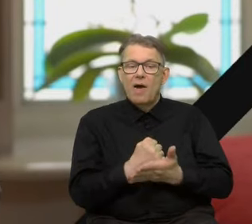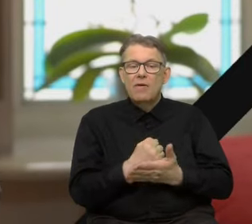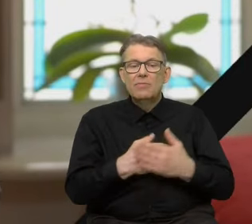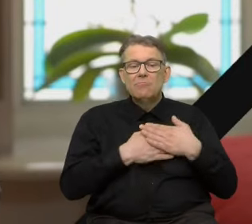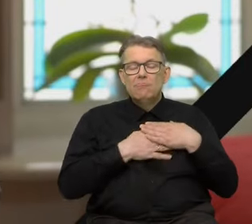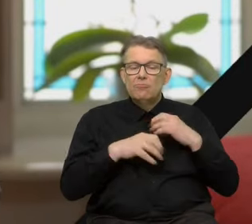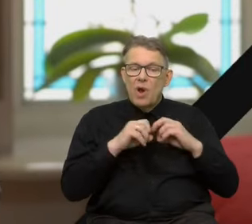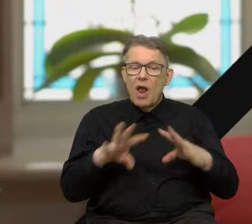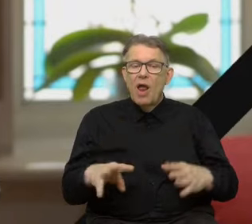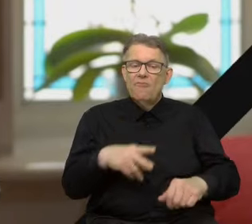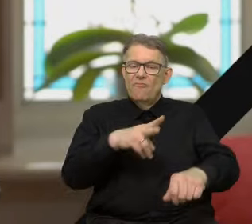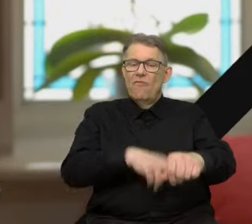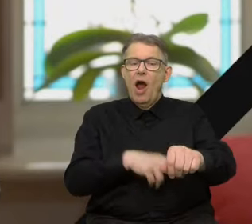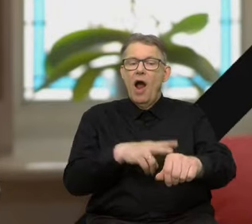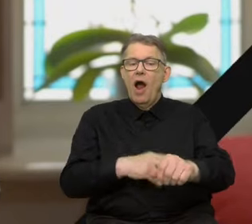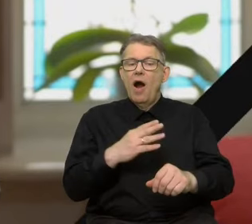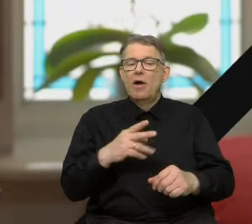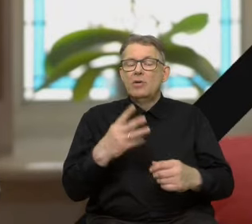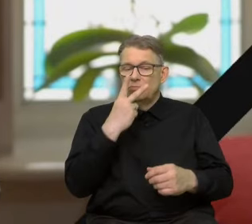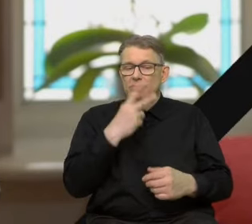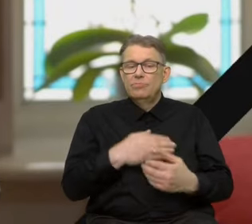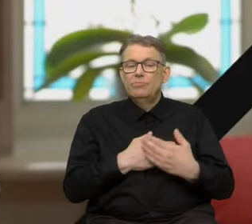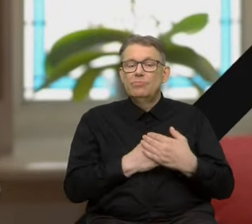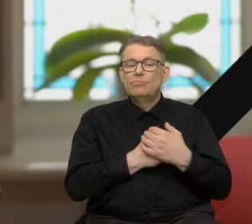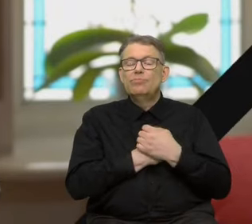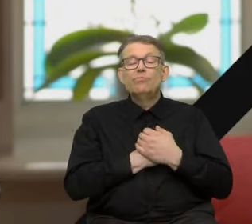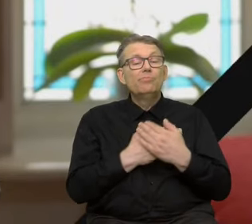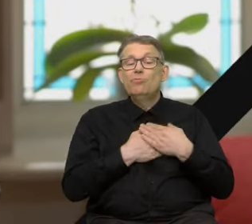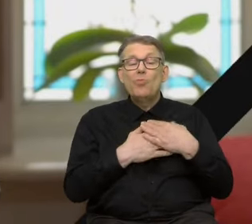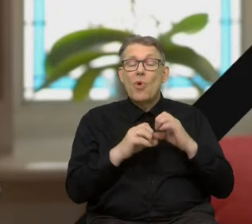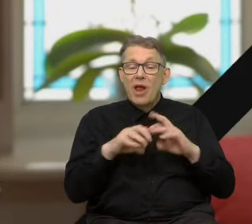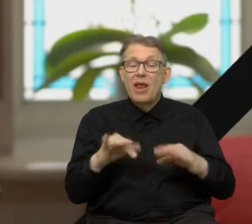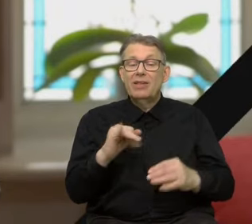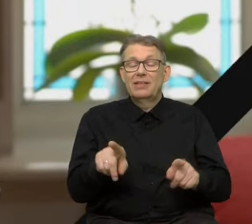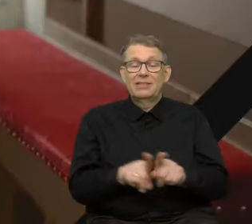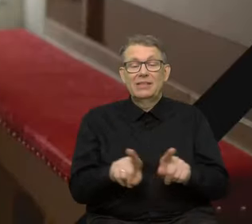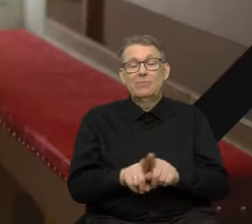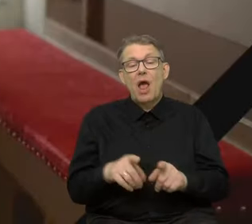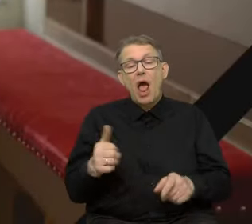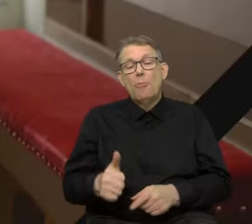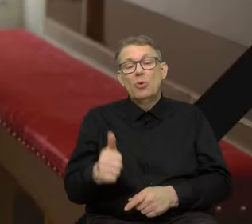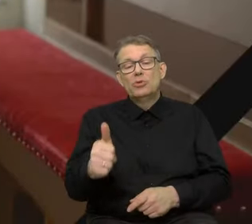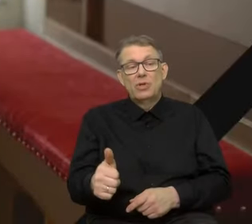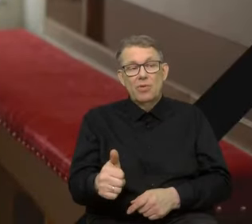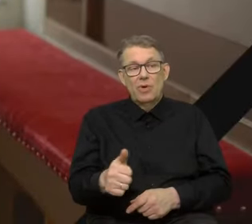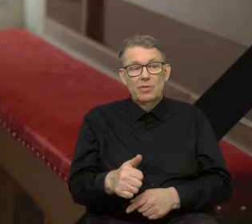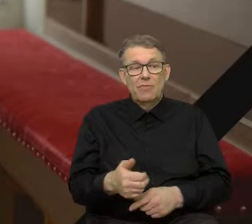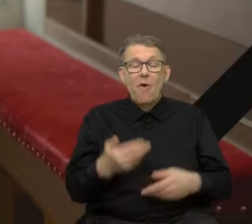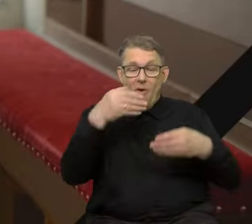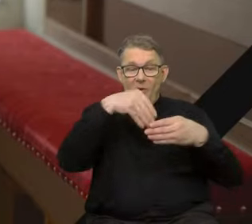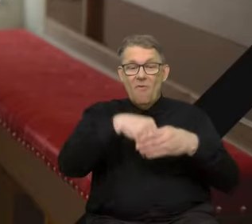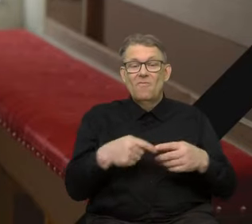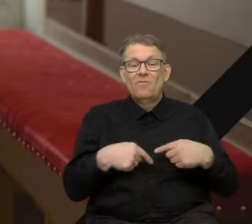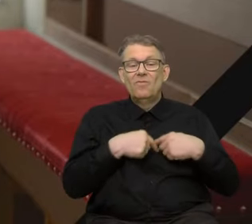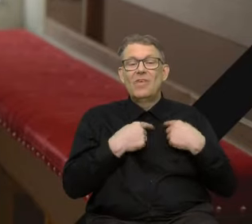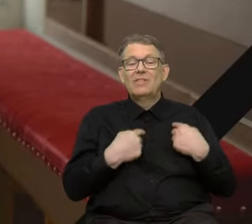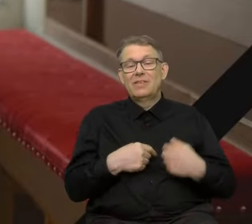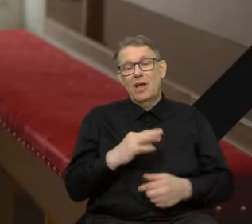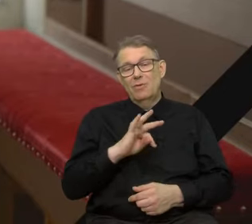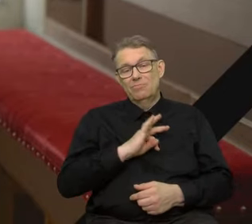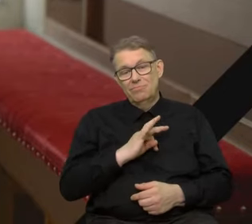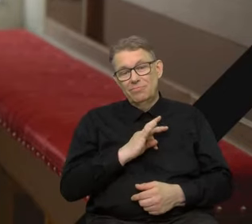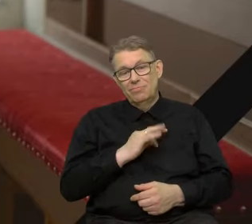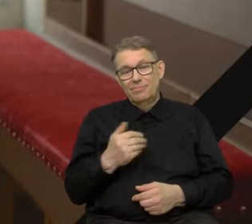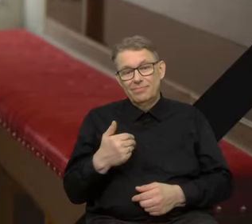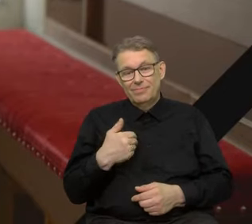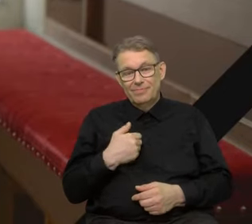być świadkami miłosierdzia i apostołami miłosierdzia. W sercu moim rodziła